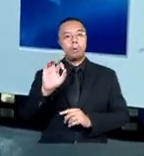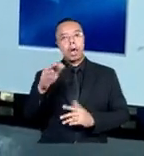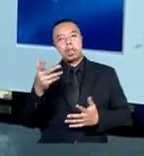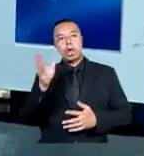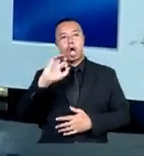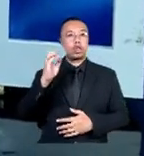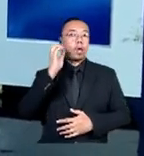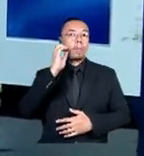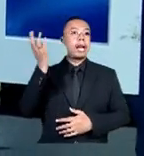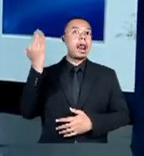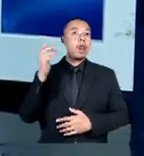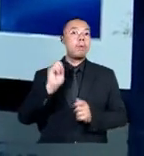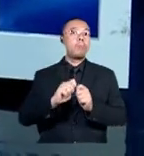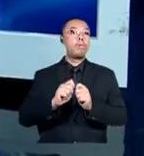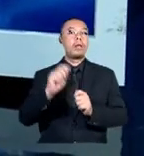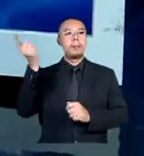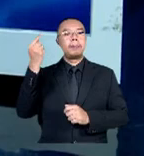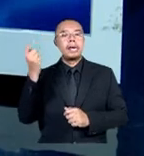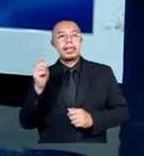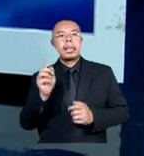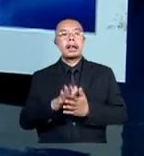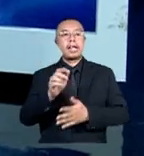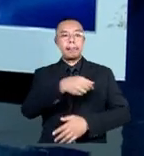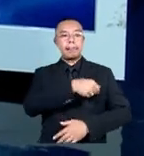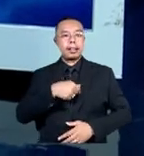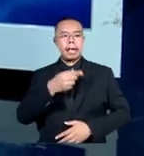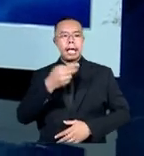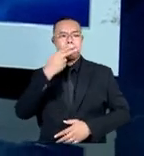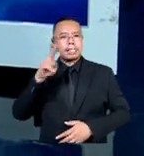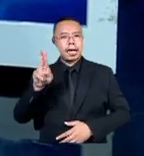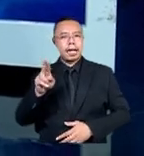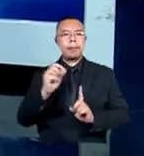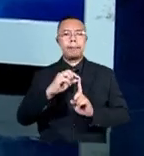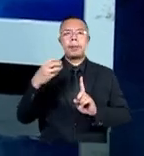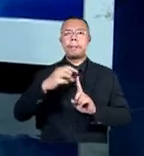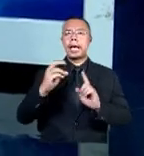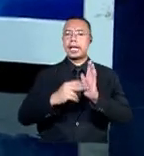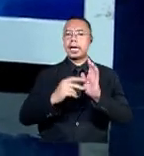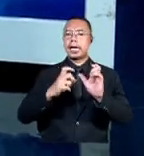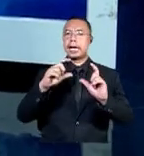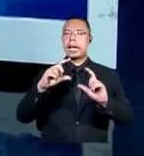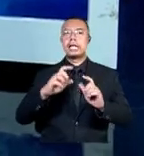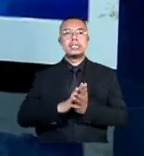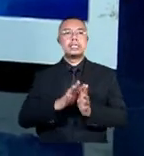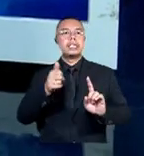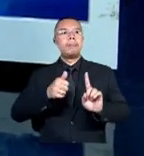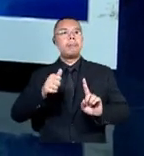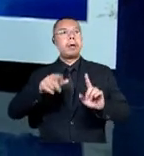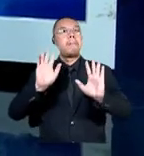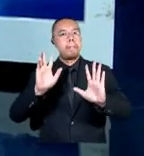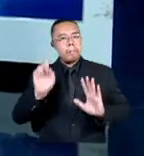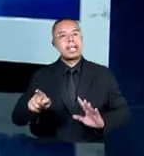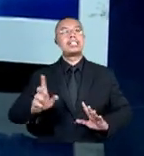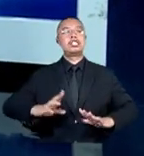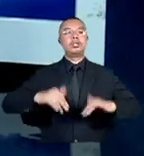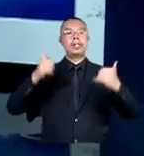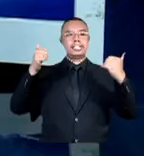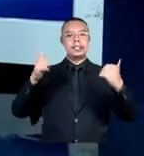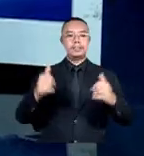pada Oktober yang lalu membuat pemerintah dan pihak penyelenggara yakin Peparnas ke-16 bakal menuai kesuksesan